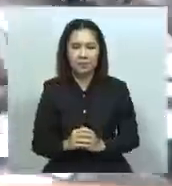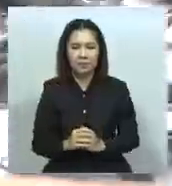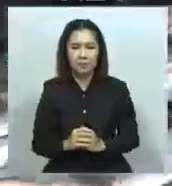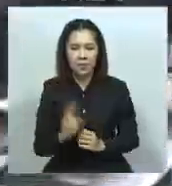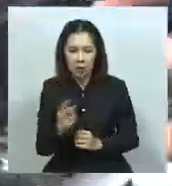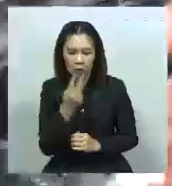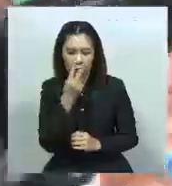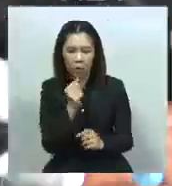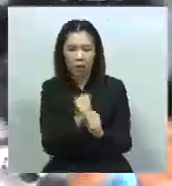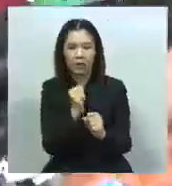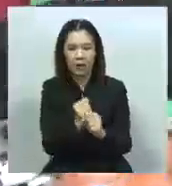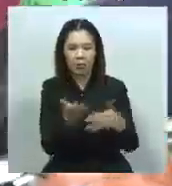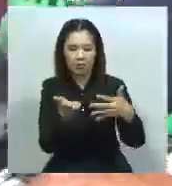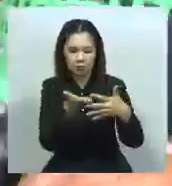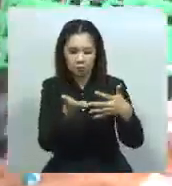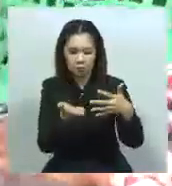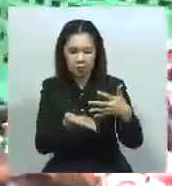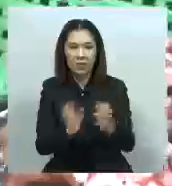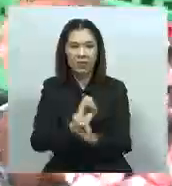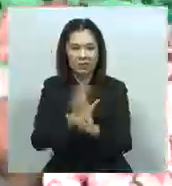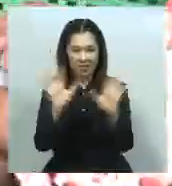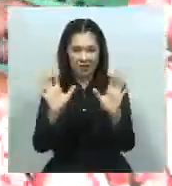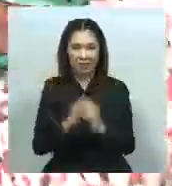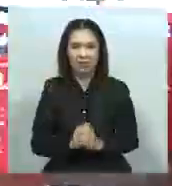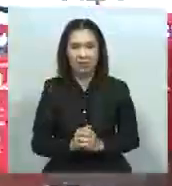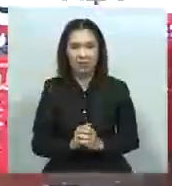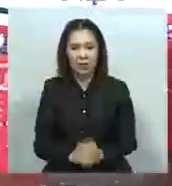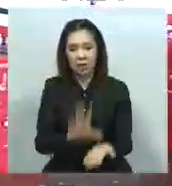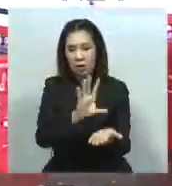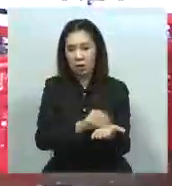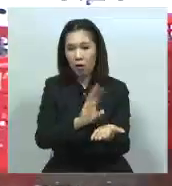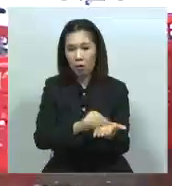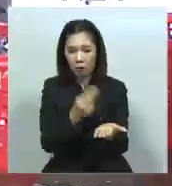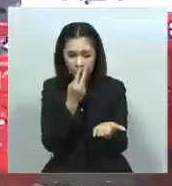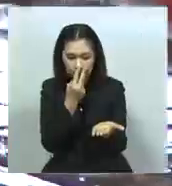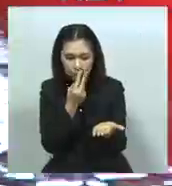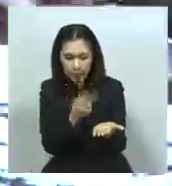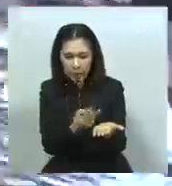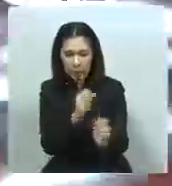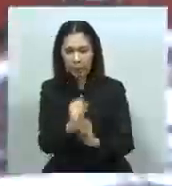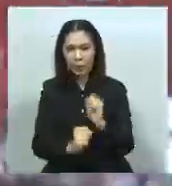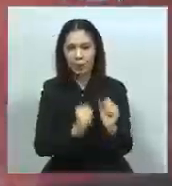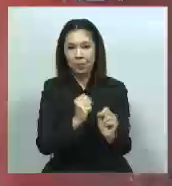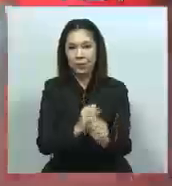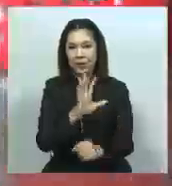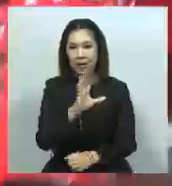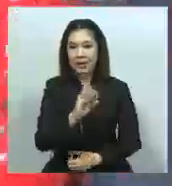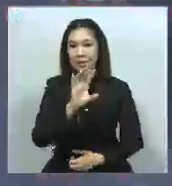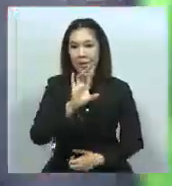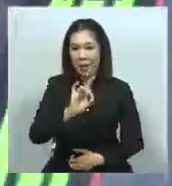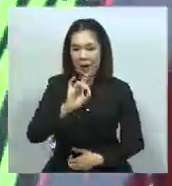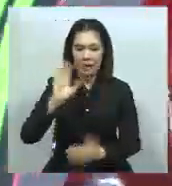เป็นรูปธรรมที่ชัดเจนซึ่งจากข้อมูลนะครับถ้าเราไปดูข้อมูลเชิงสถิติตั้งแต่ปี58นะครับจนถึง